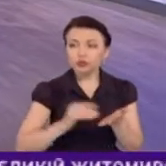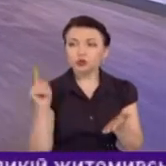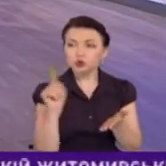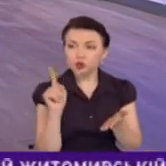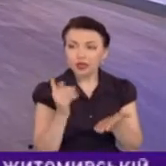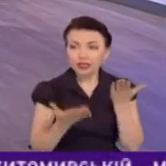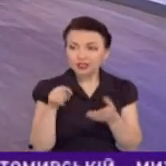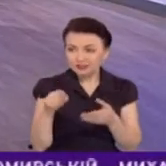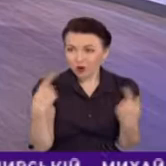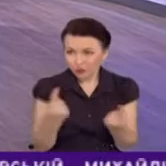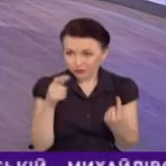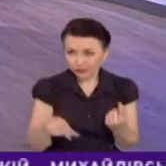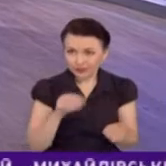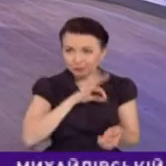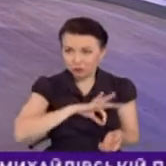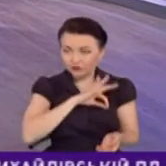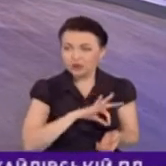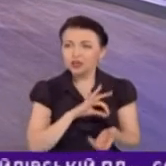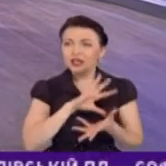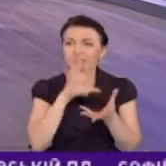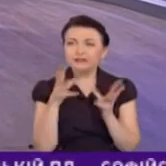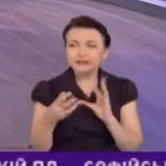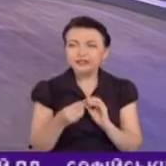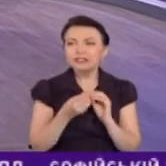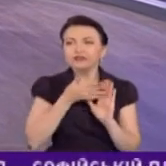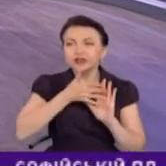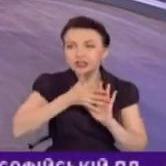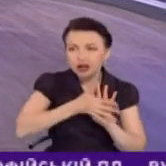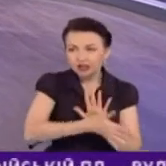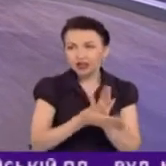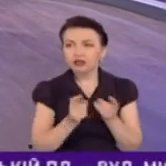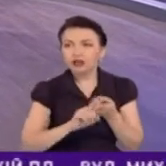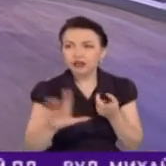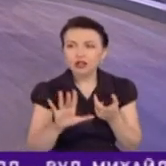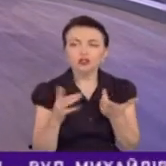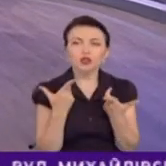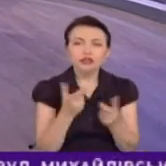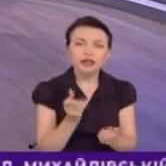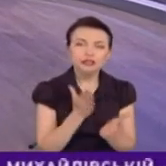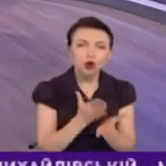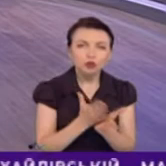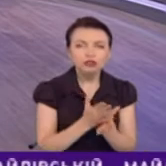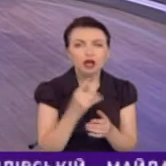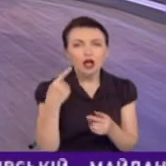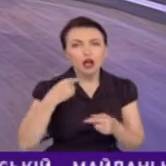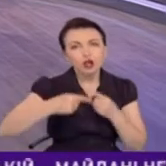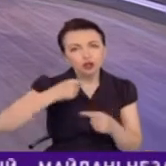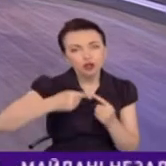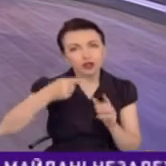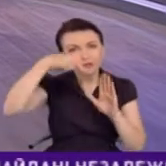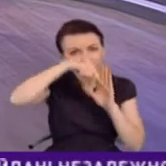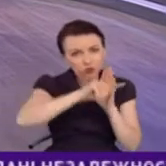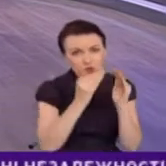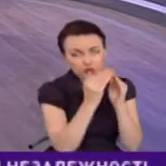ви побутовий споживач, всі питомі витрати, незалежно від того, де знаходиться лічильник всередині